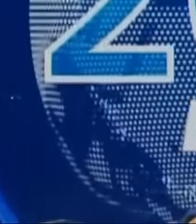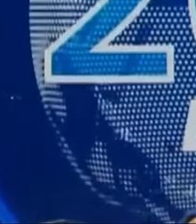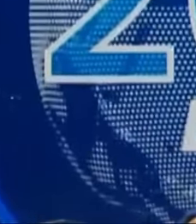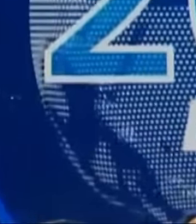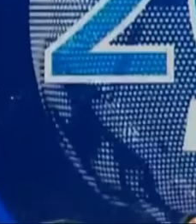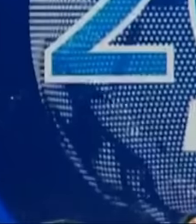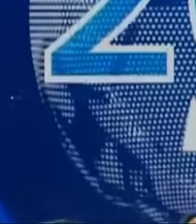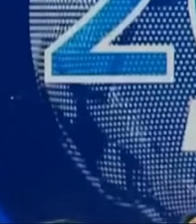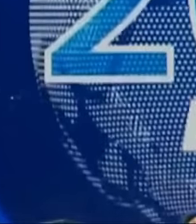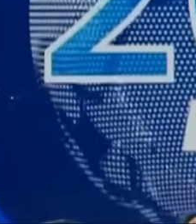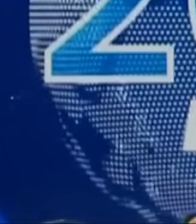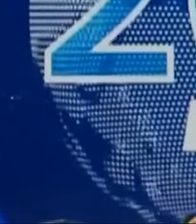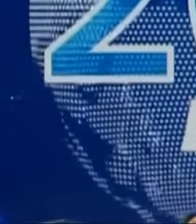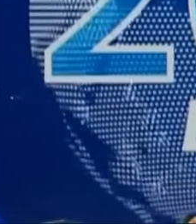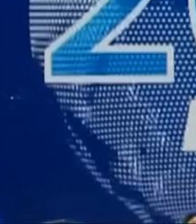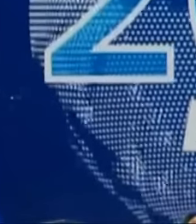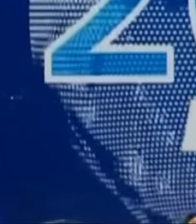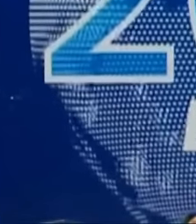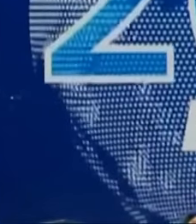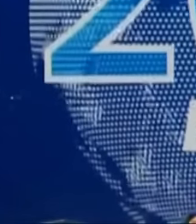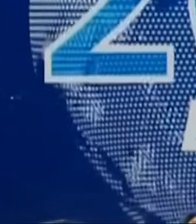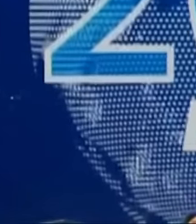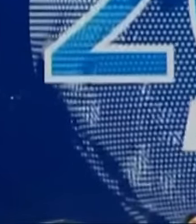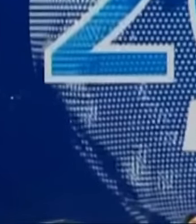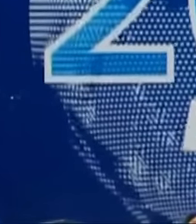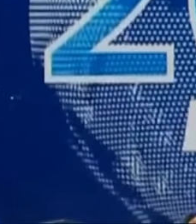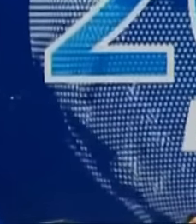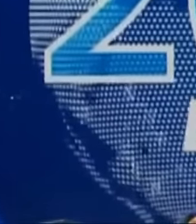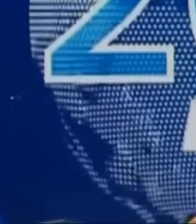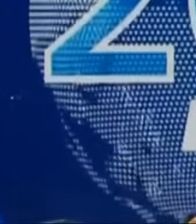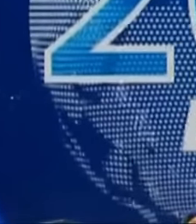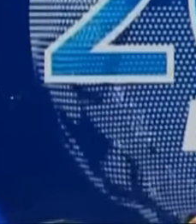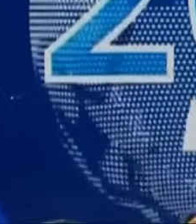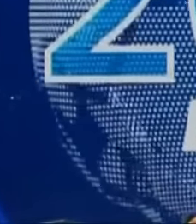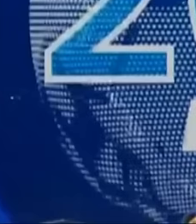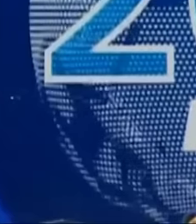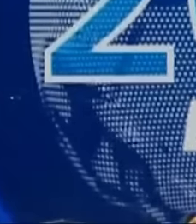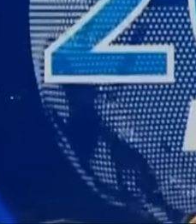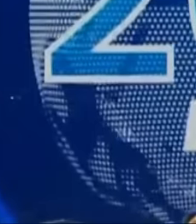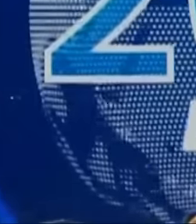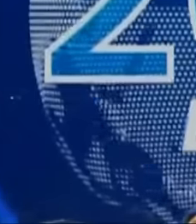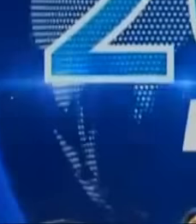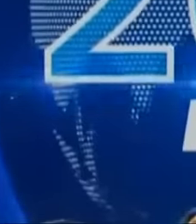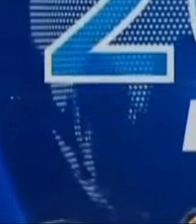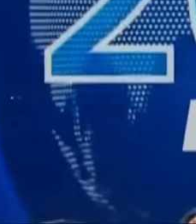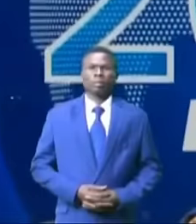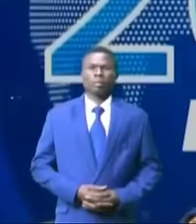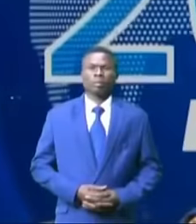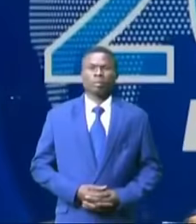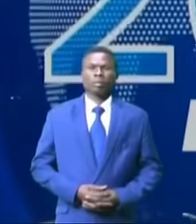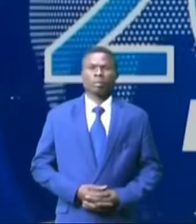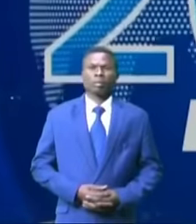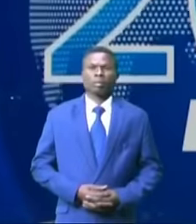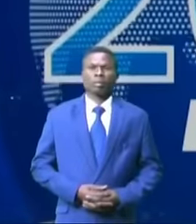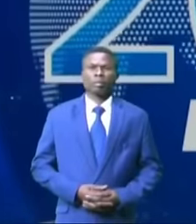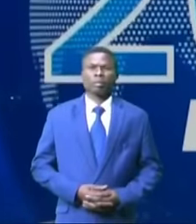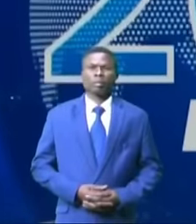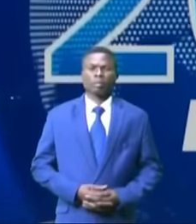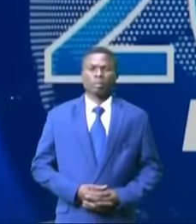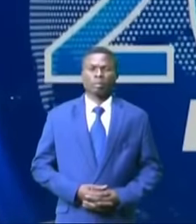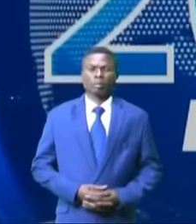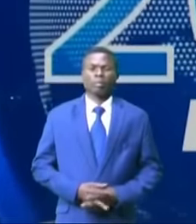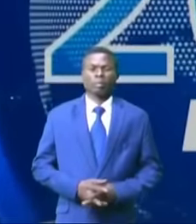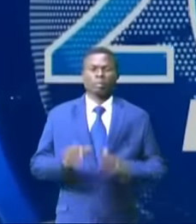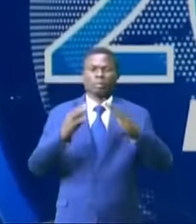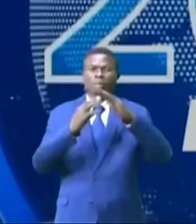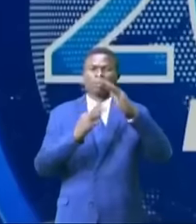désengorgement des avenues Libération et Kassavubu est effectif depuis cet avant-midi. Le pont Louboudi sur la rivière Makelele à Kanluka est